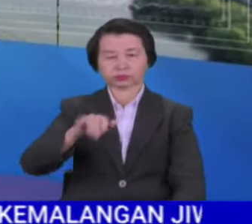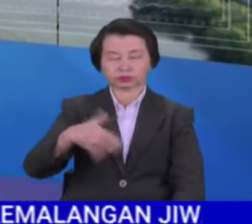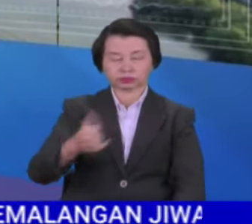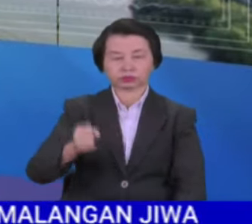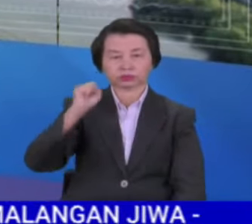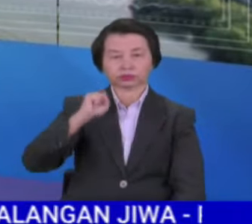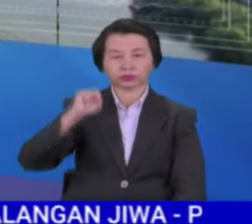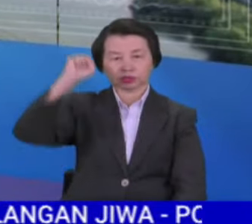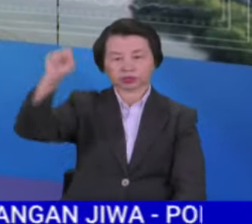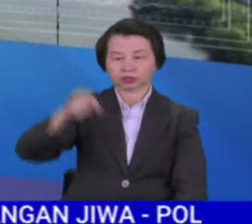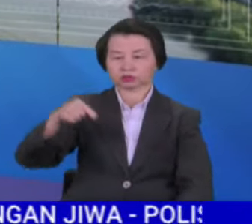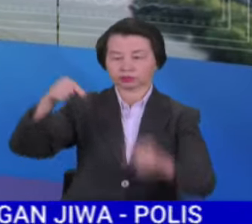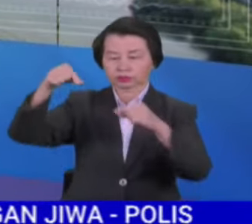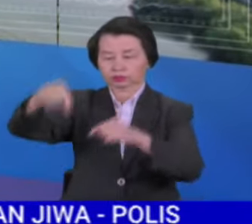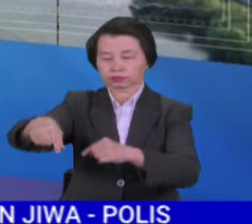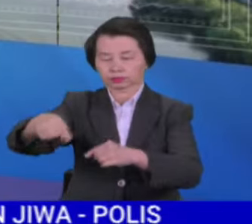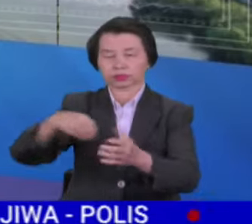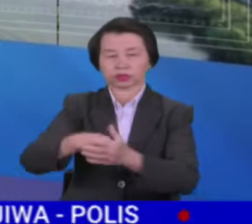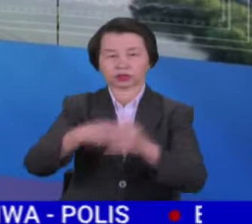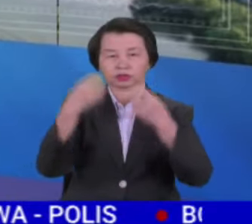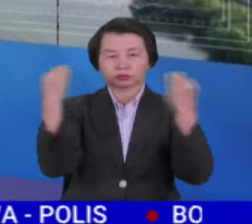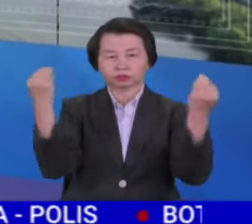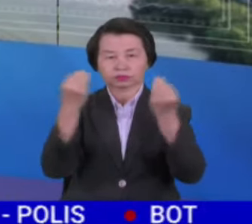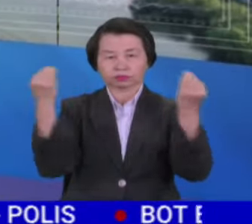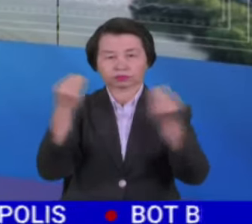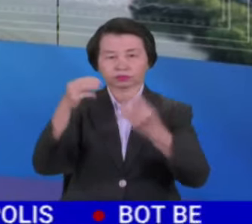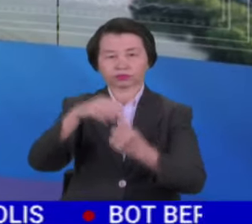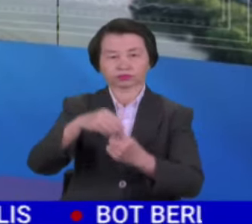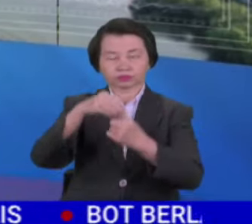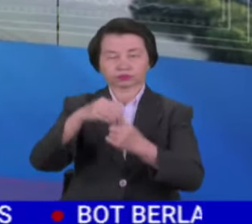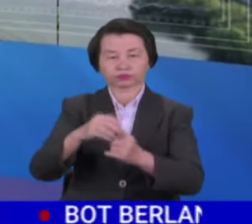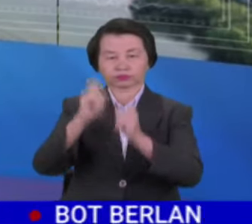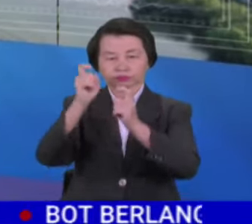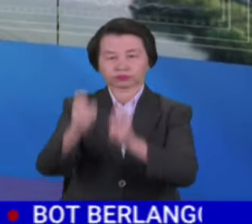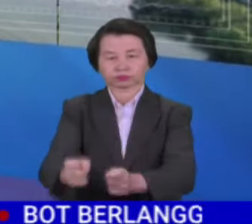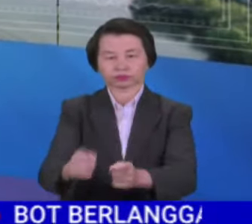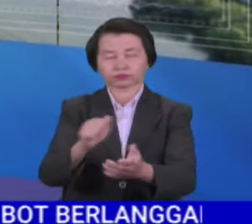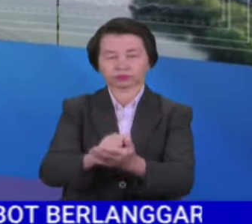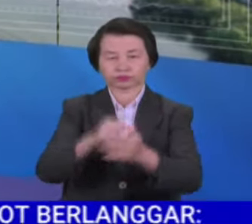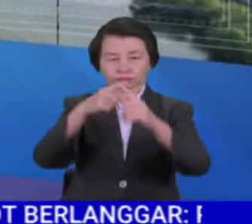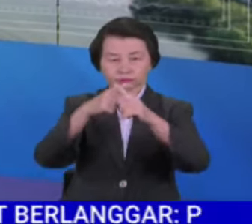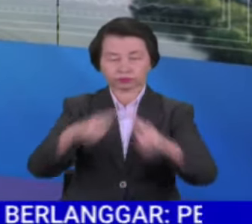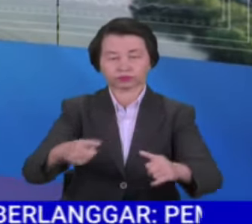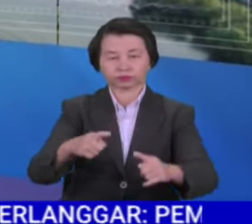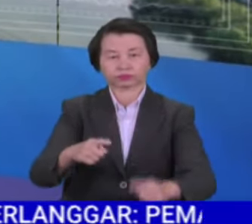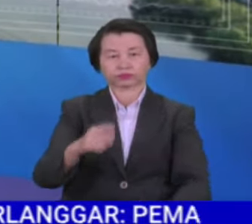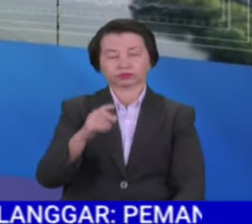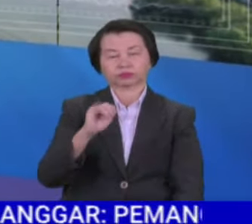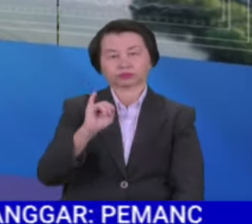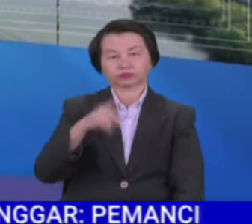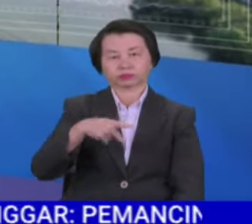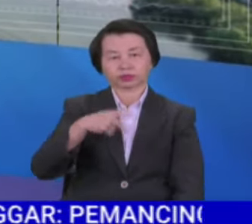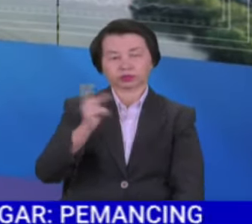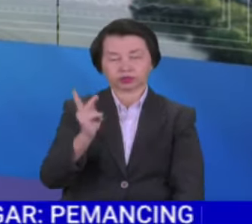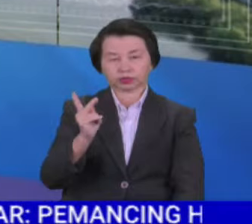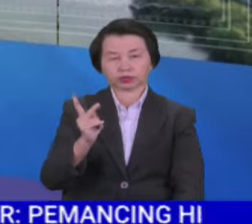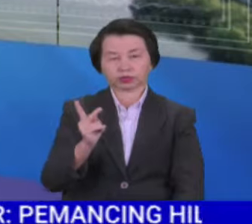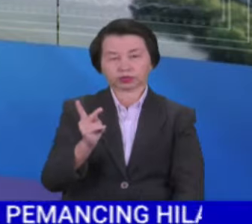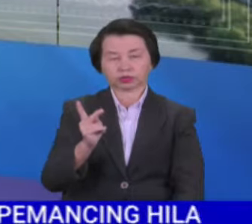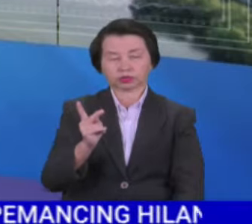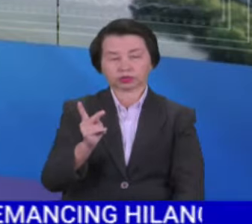wahdatul Idris Abdullah dalam satu Majlis istiadat penganugerahan di dewan serbaguna Ibu pejabat polis daerah